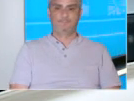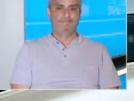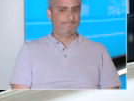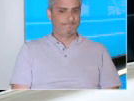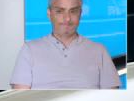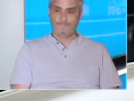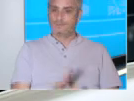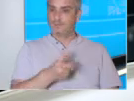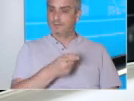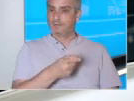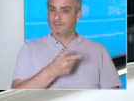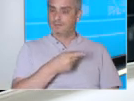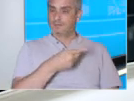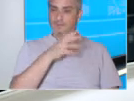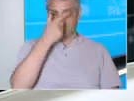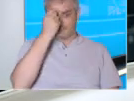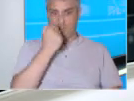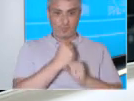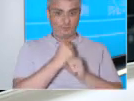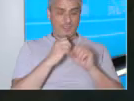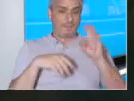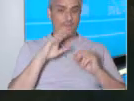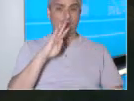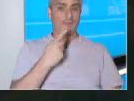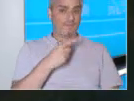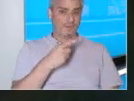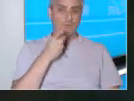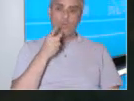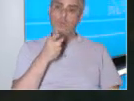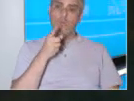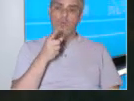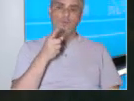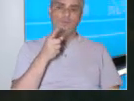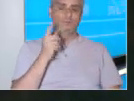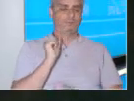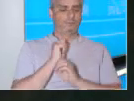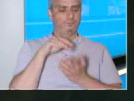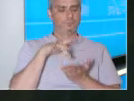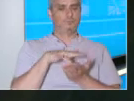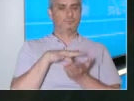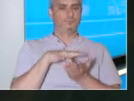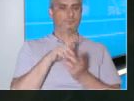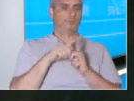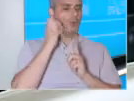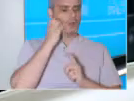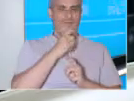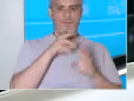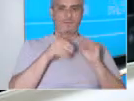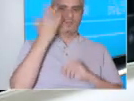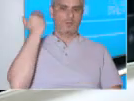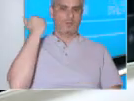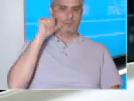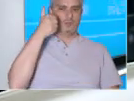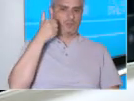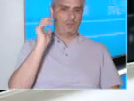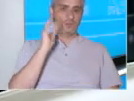שמע, מה שבעצם סער עושה פה במערכת הבחירות הרביעית, הוא בעצם מתייצב על המשבצת של איווט במערכת הבחירות